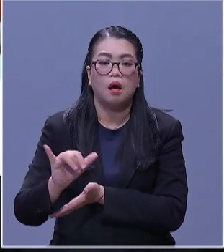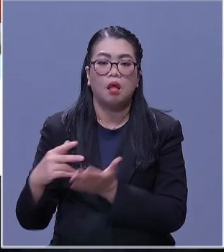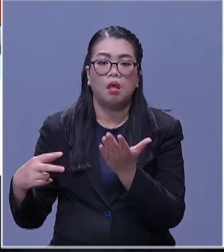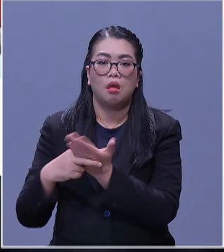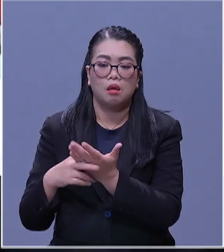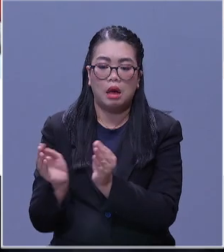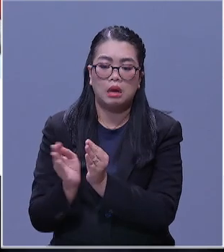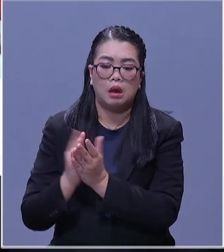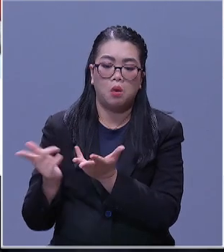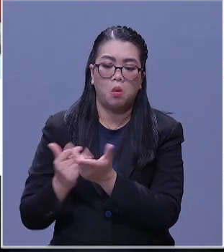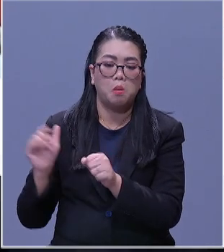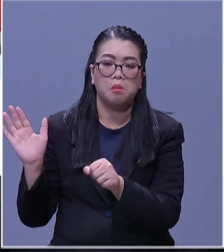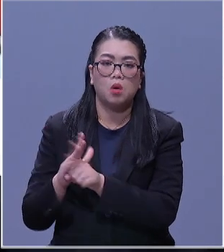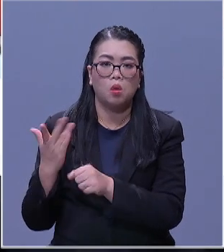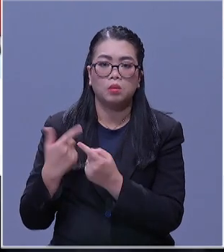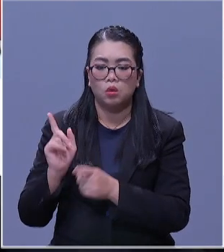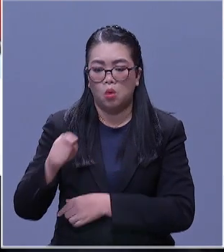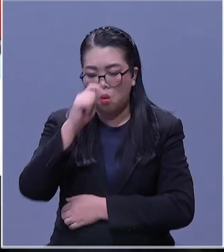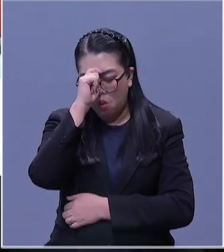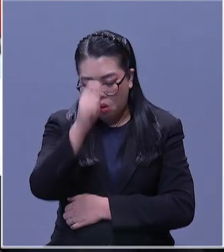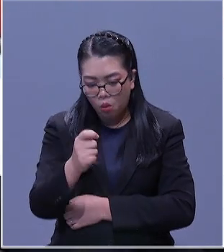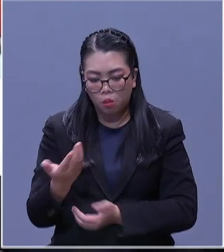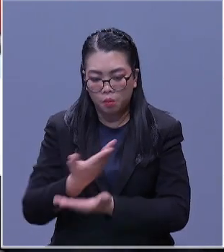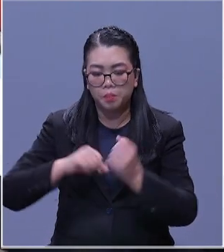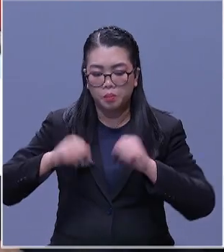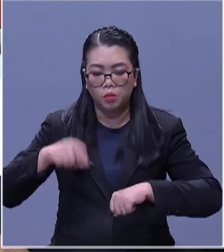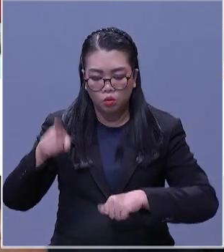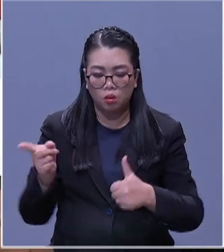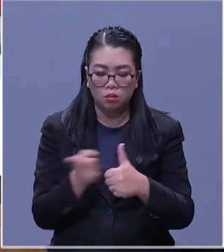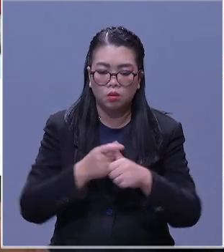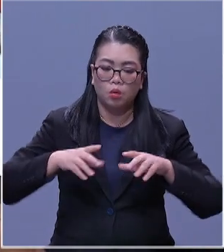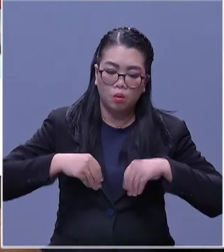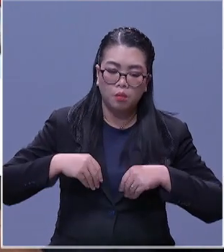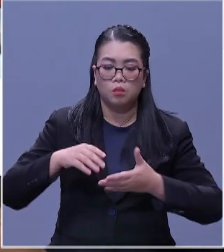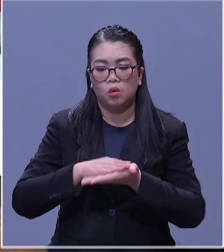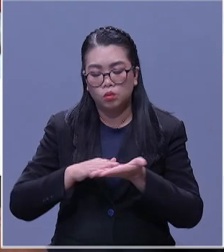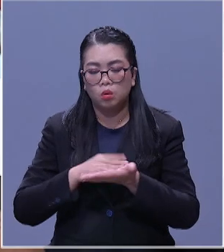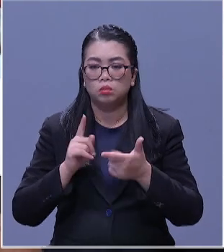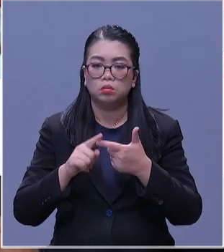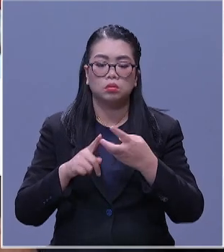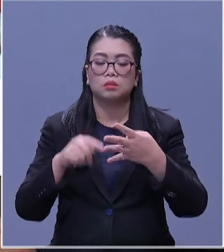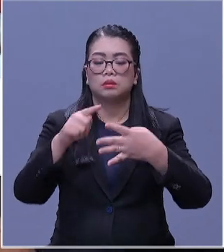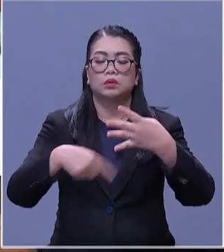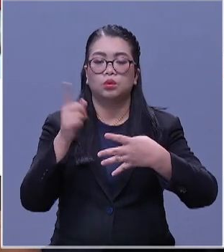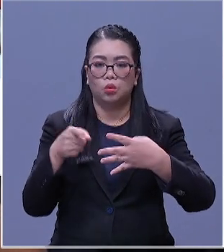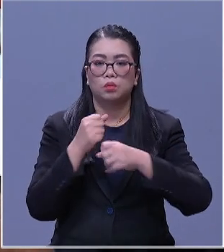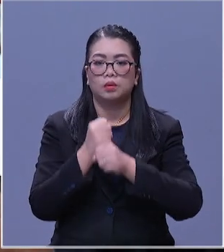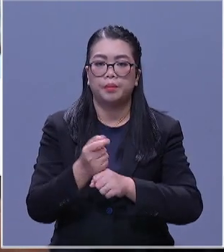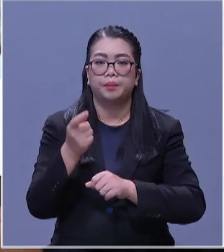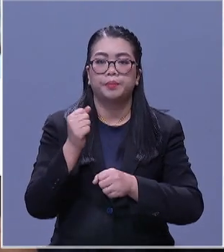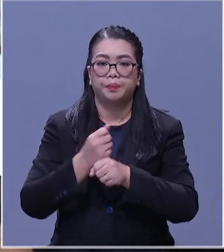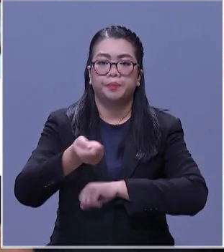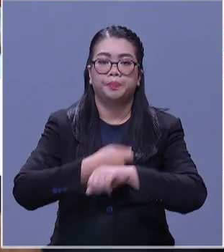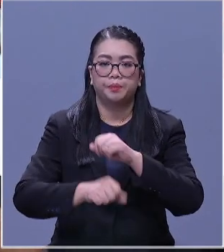เลยสะท้อนว่าแต่ก็ควรเคารพในมติที่มีการประชุมกันนะวันนั้นใช่ค่ะคือในกรณีของสสภูอัดนะ